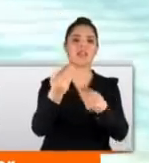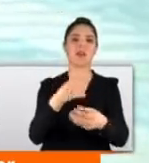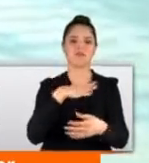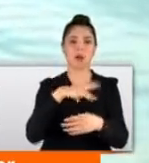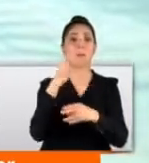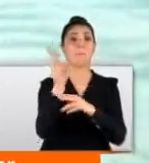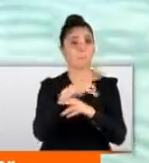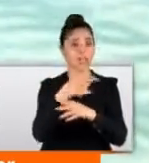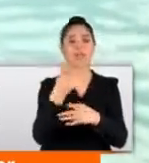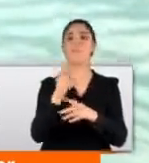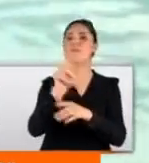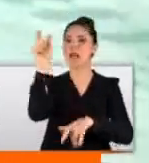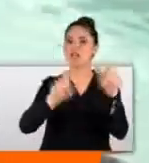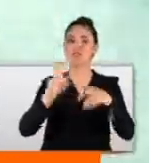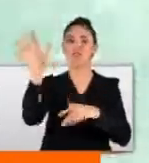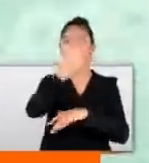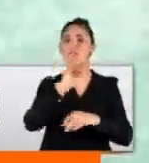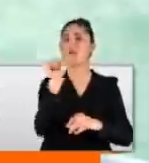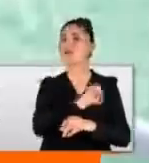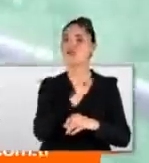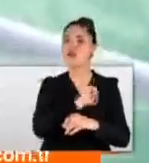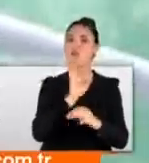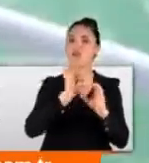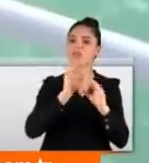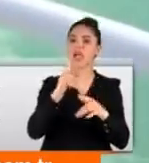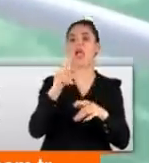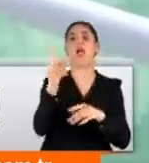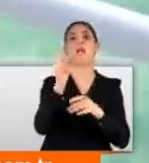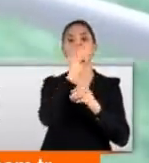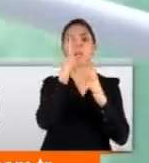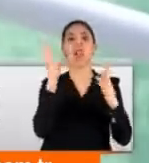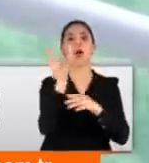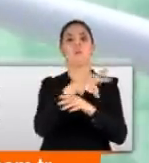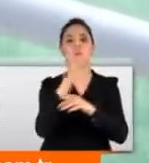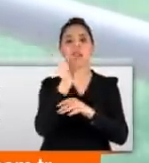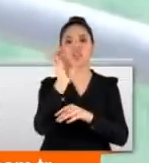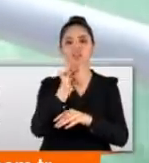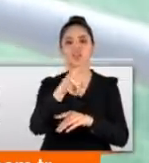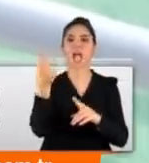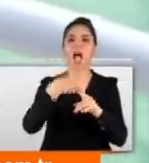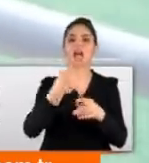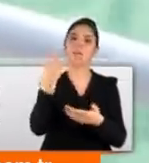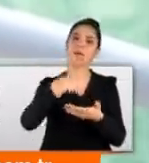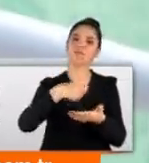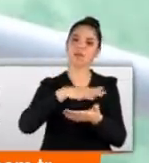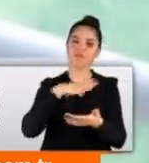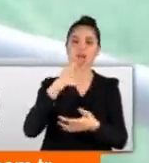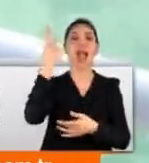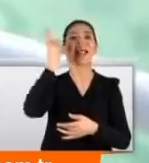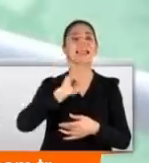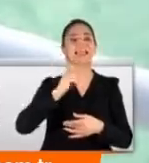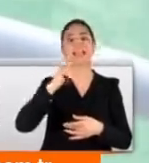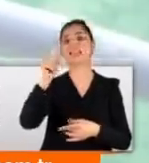ve balıkçıların korkulu rüyası balon balığı artık ticari balıkçılık yapanlar için ek gelir olacak. Çünkü yetkililer